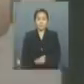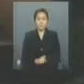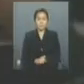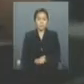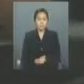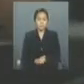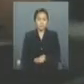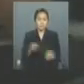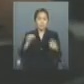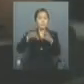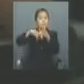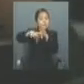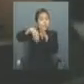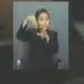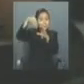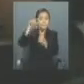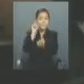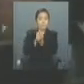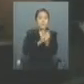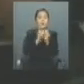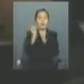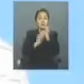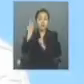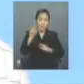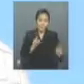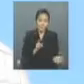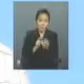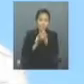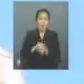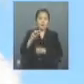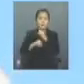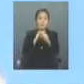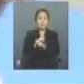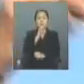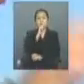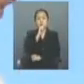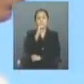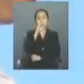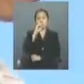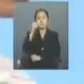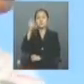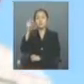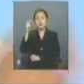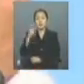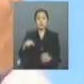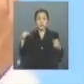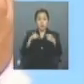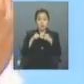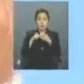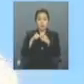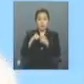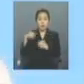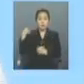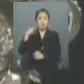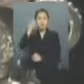การจับสลากประกบคู่เทนนิสเฟรนช์โอเพ่นประจำฤดูกาล2011มีขึ้นที่ประเทศฝรั่งเศสนะคะโดยประเภทชายเดี่ยวคู่ที่น่าสน